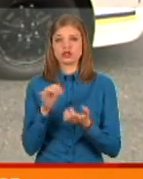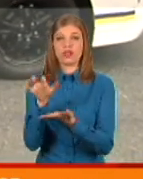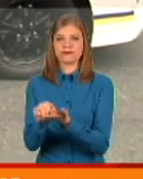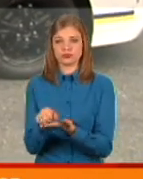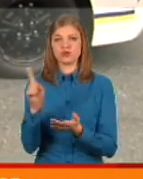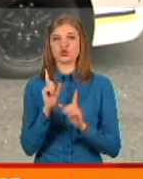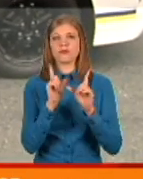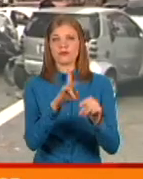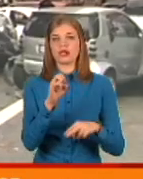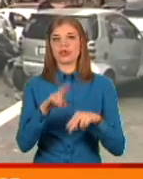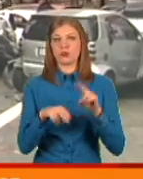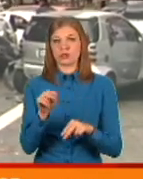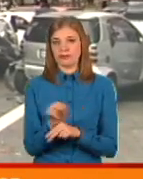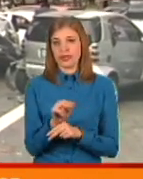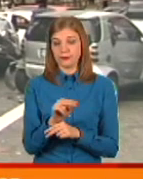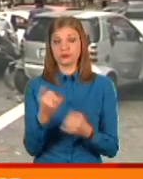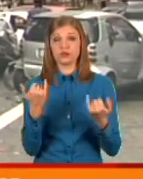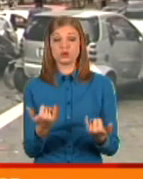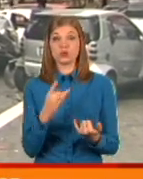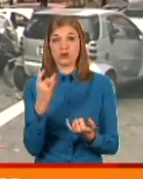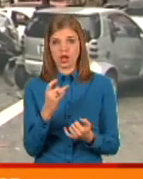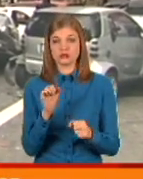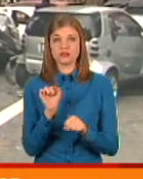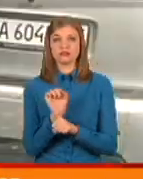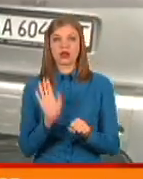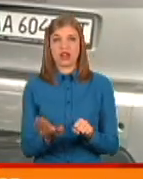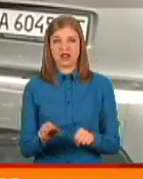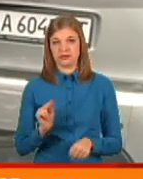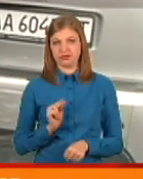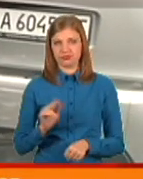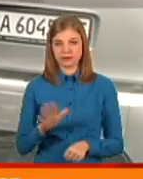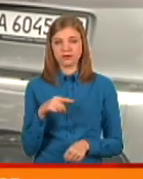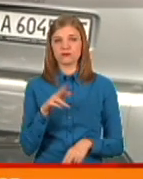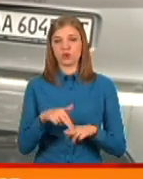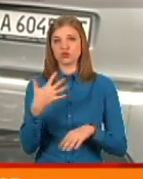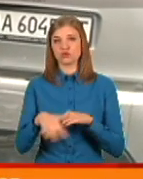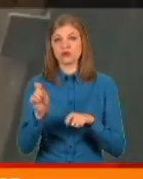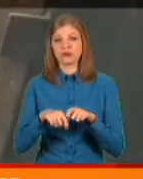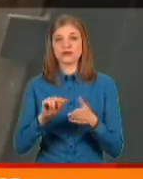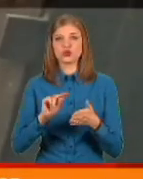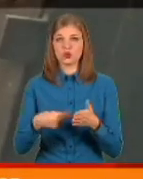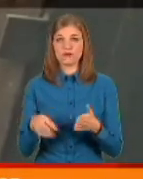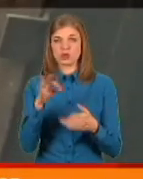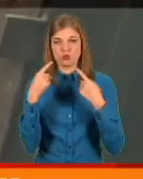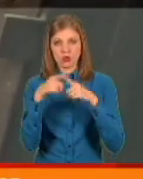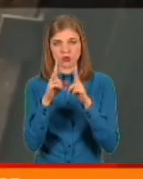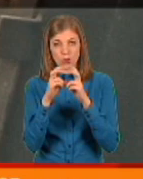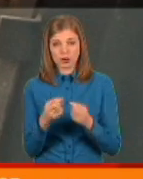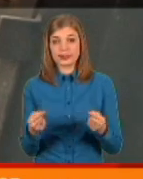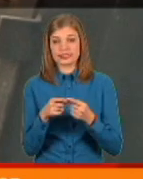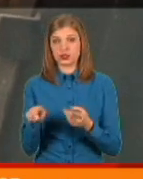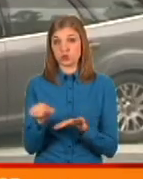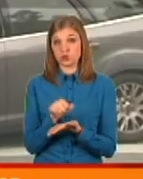аби виїжджати на будівельні роботи. Цього разу гальма не спрацювали. Поліцейські вже перевірили довідку про техогляд. Згідно